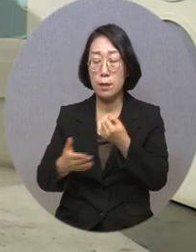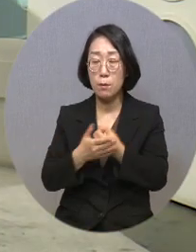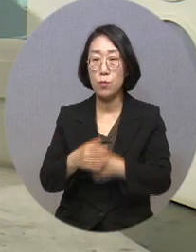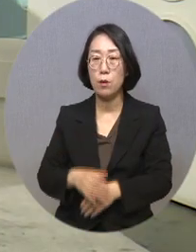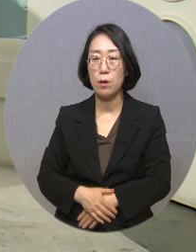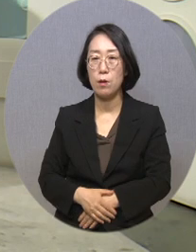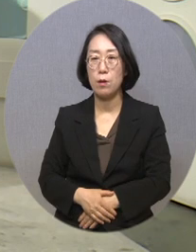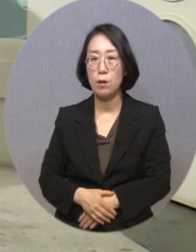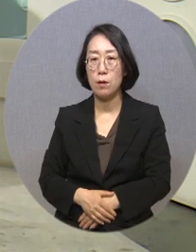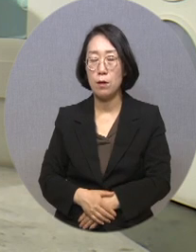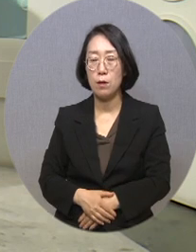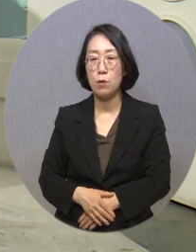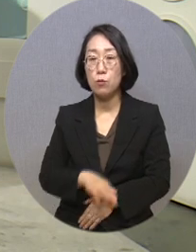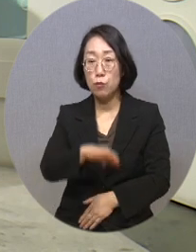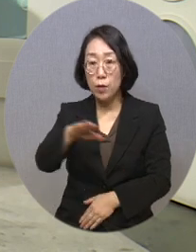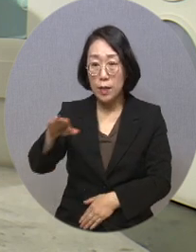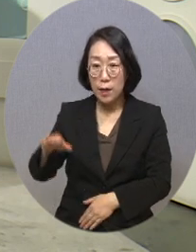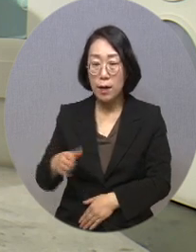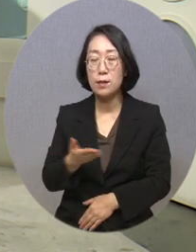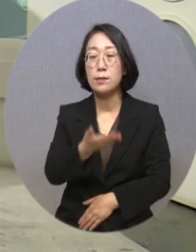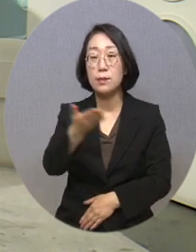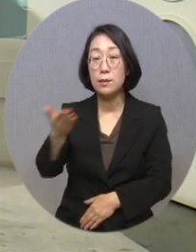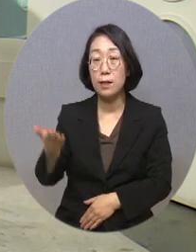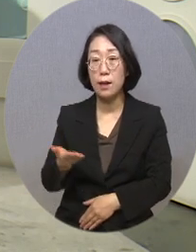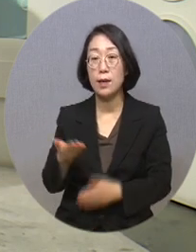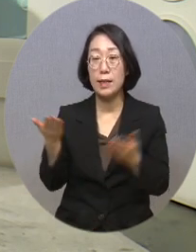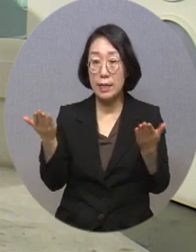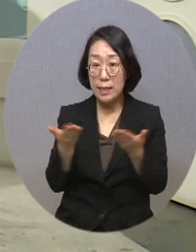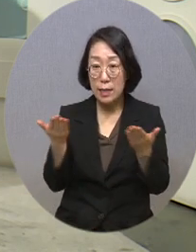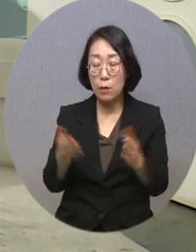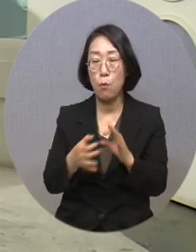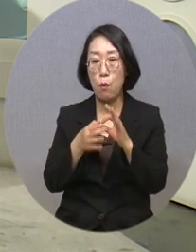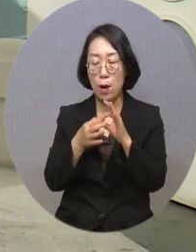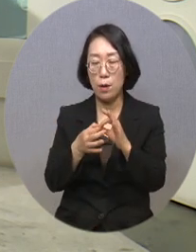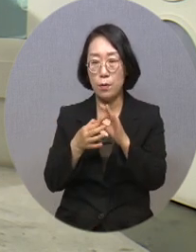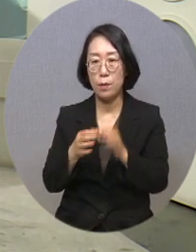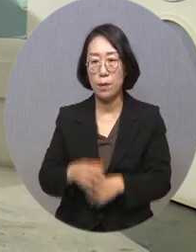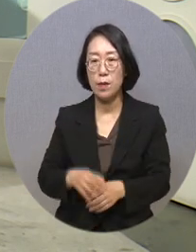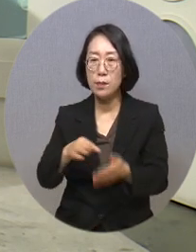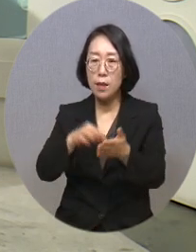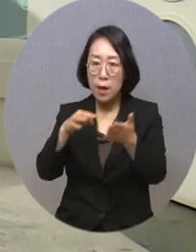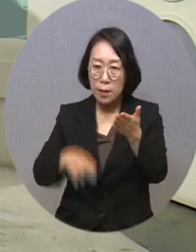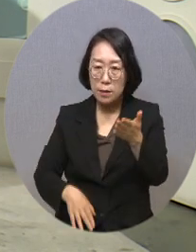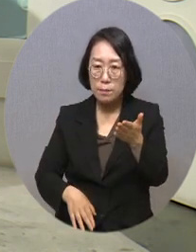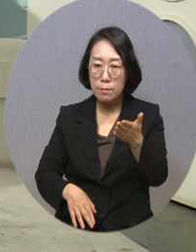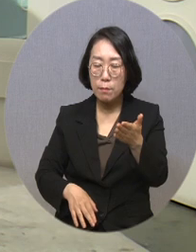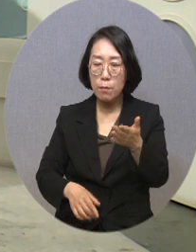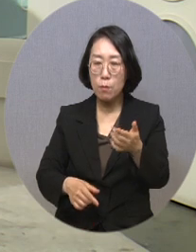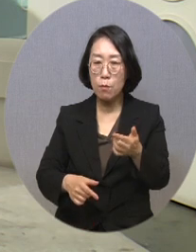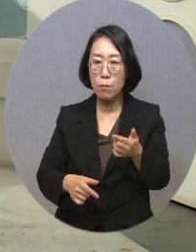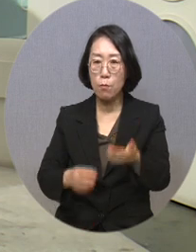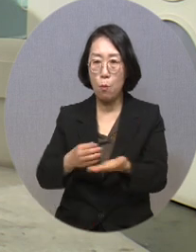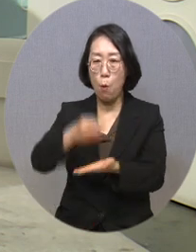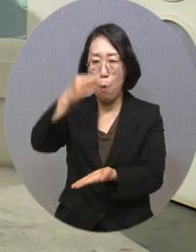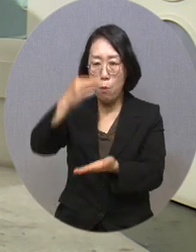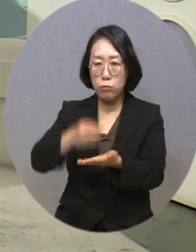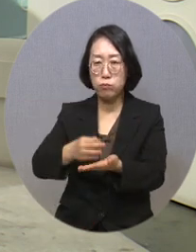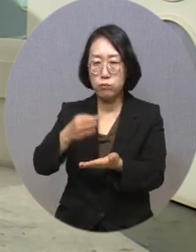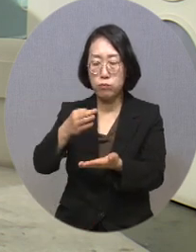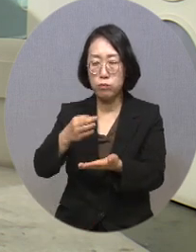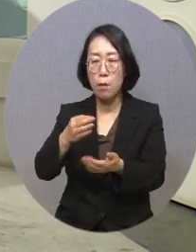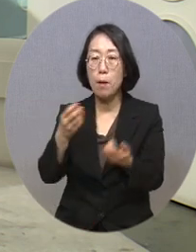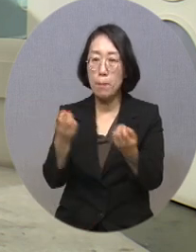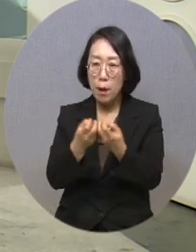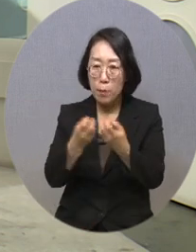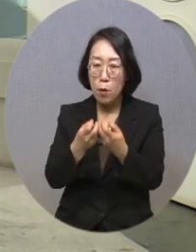우리가 주도적으로 그들의 사업에 대한 그러한 그 세금 관련된 부분들을 많이